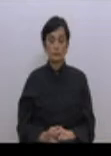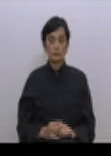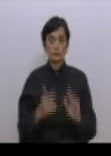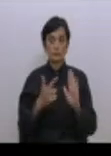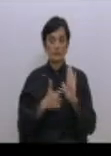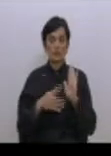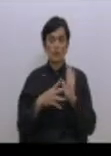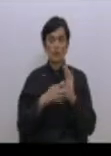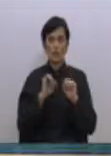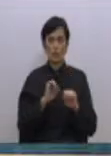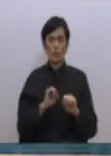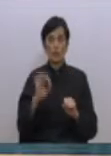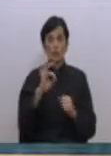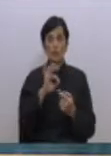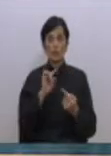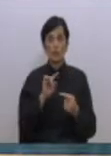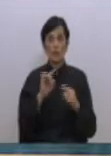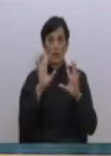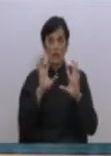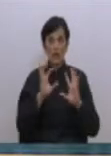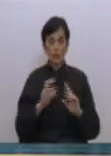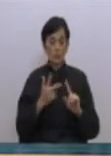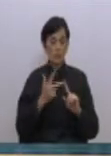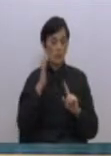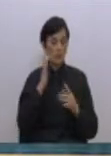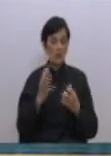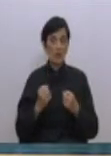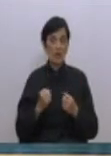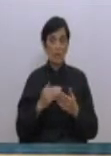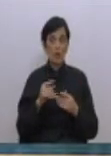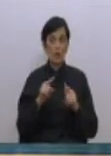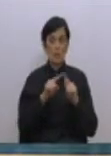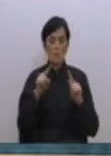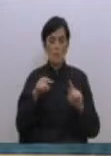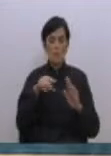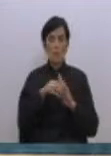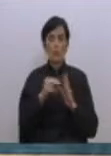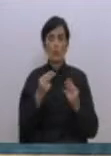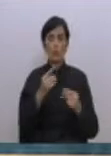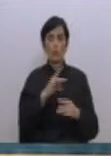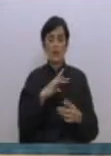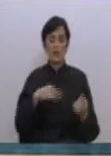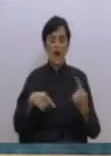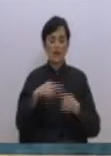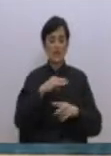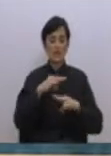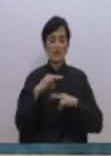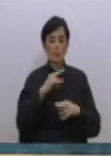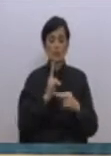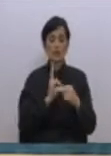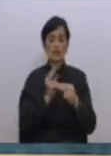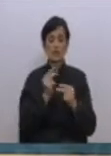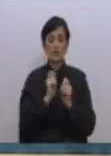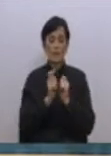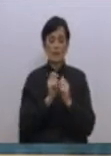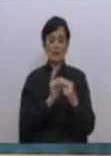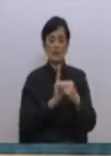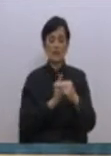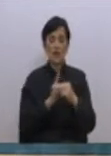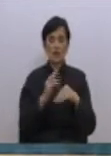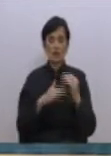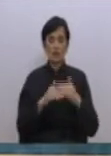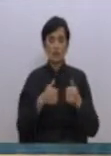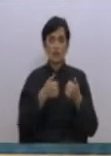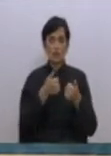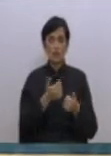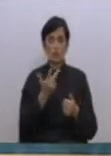Samuza Trametim Mohre, nu uitați să ne canonii canonii mei sunt măsurat mirebuli. Am o pachetă, poliția a trebuit să se terorizeze, dar pentru a se face o pachetă, a fost să